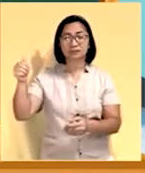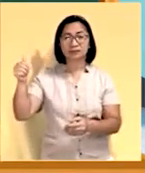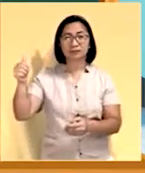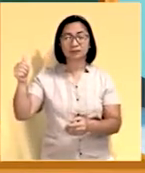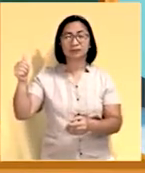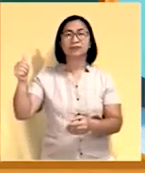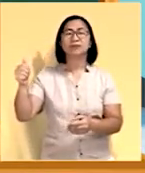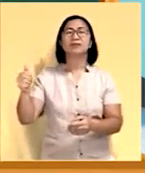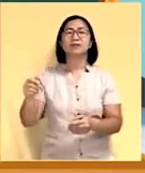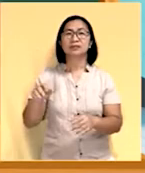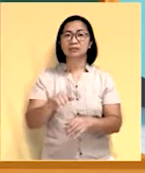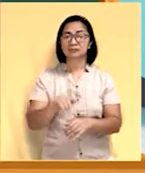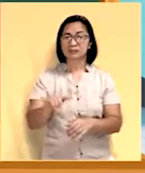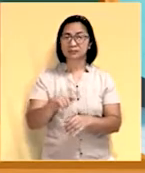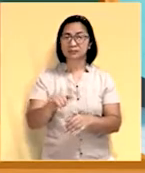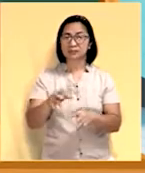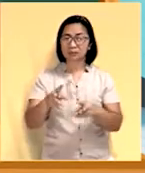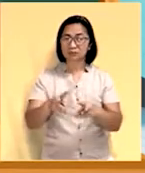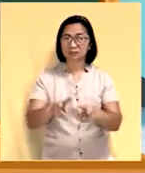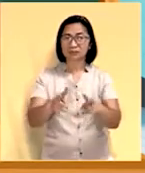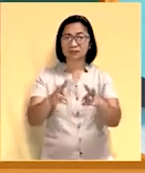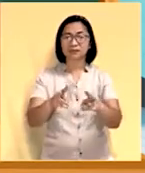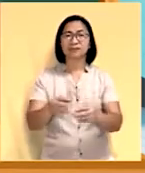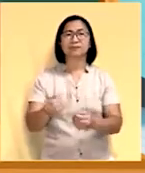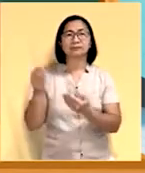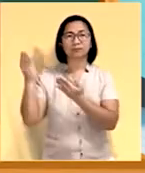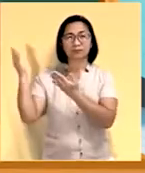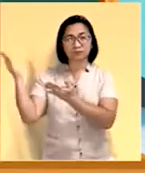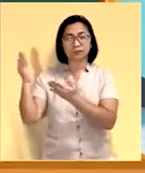1,110 sa ganitong paraan.